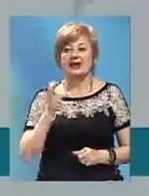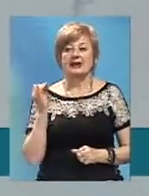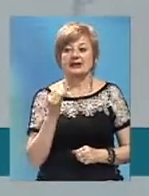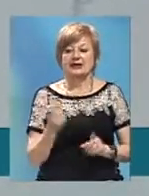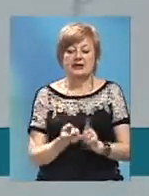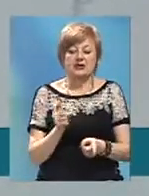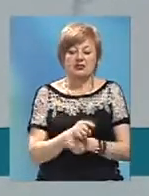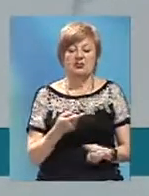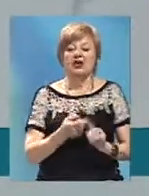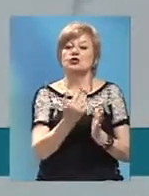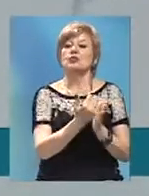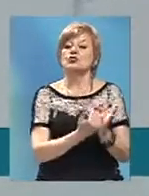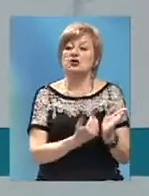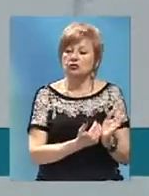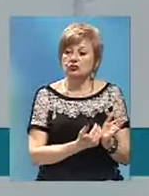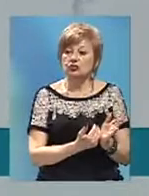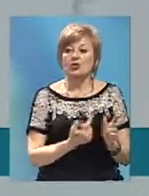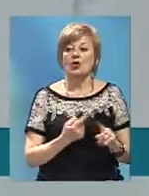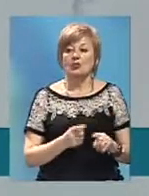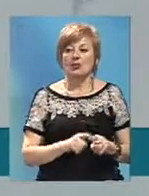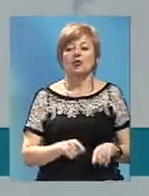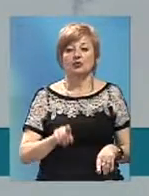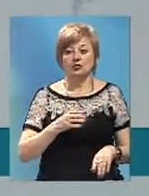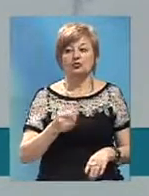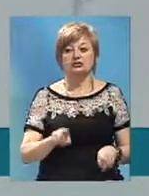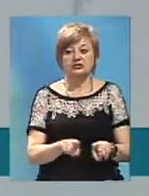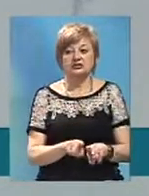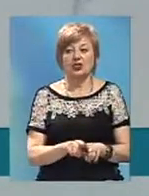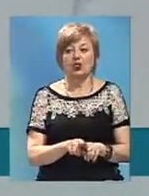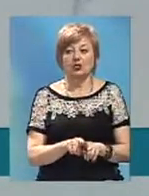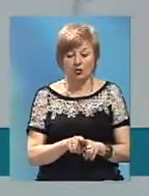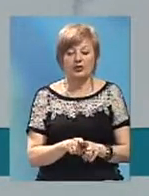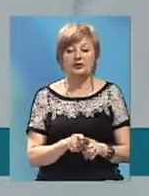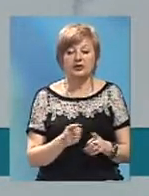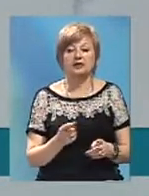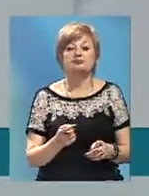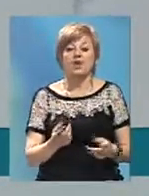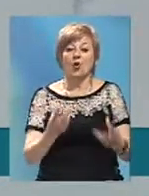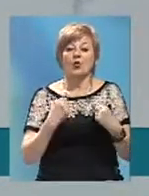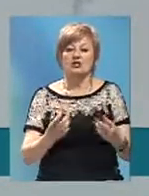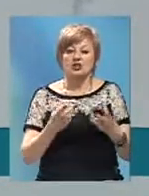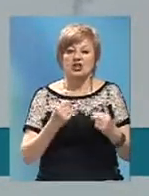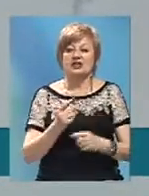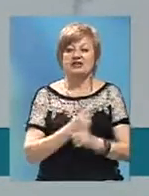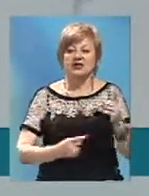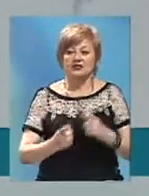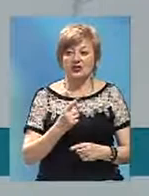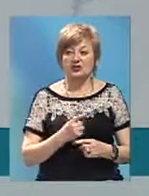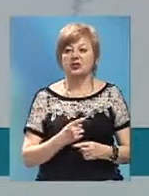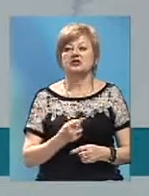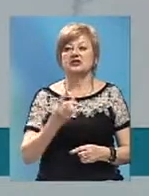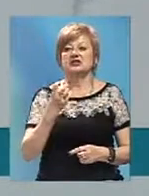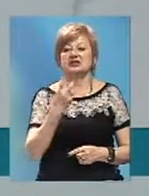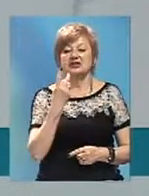зміни цього статусу кво. Саме тому у нас є таке зволікання із виборчою реформою, яка була нам обіцяна в коаліційній угоді.